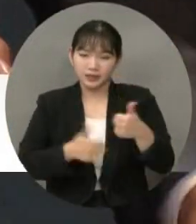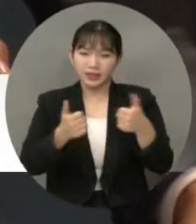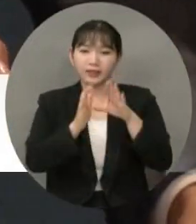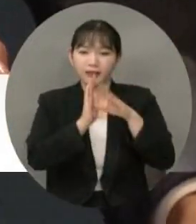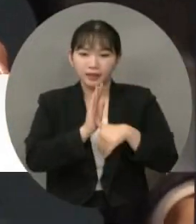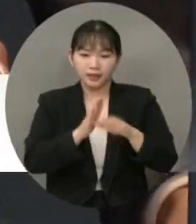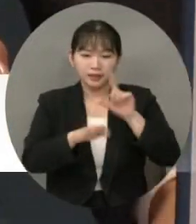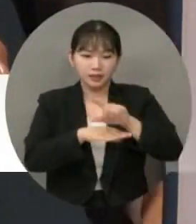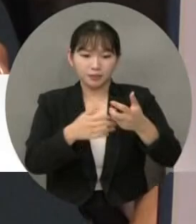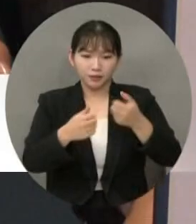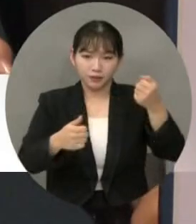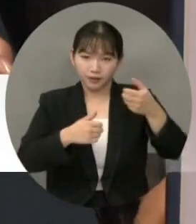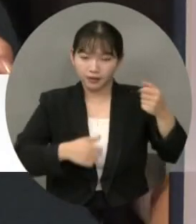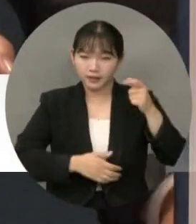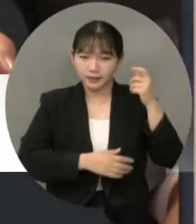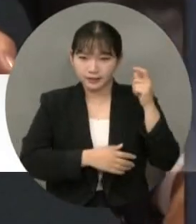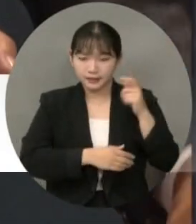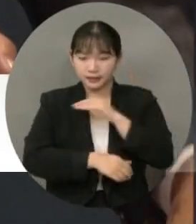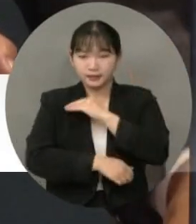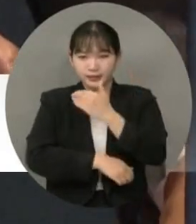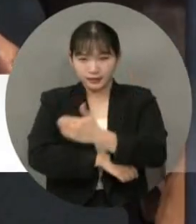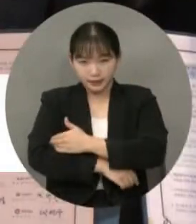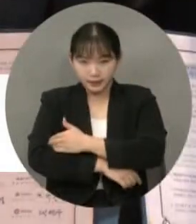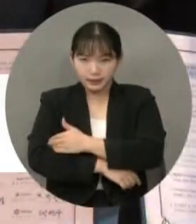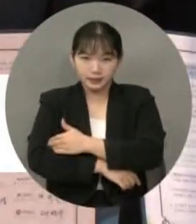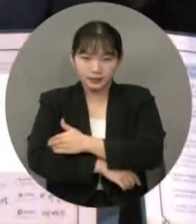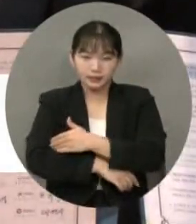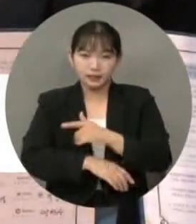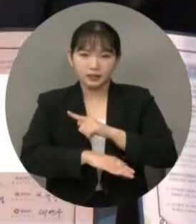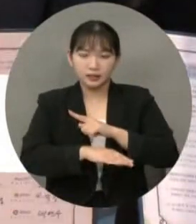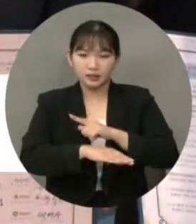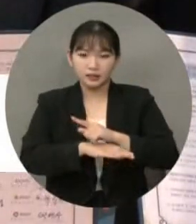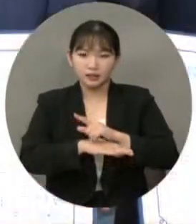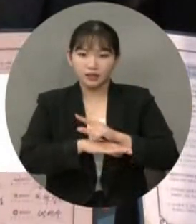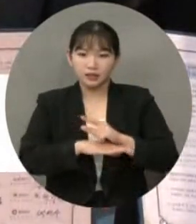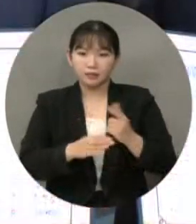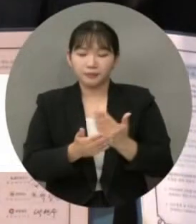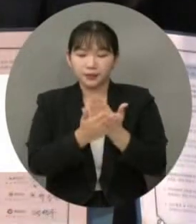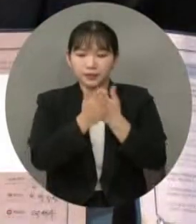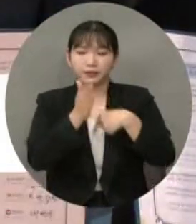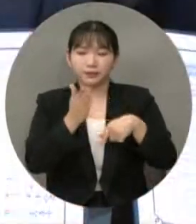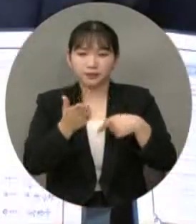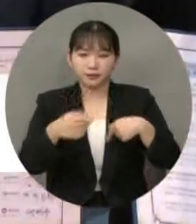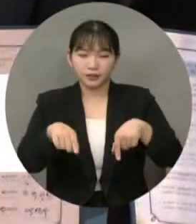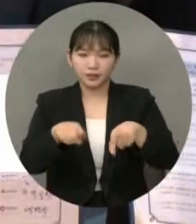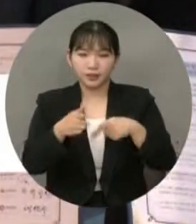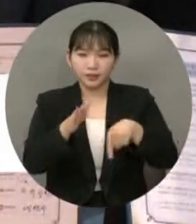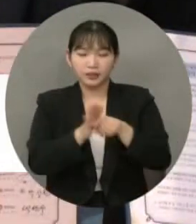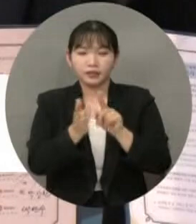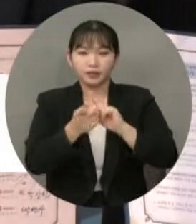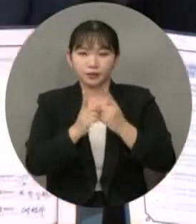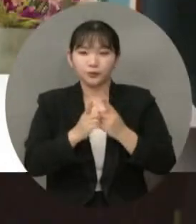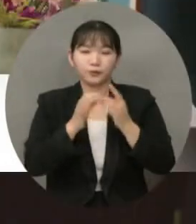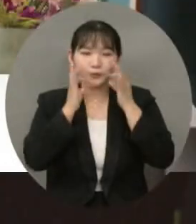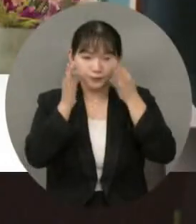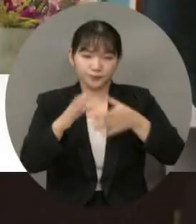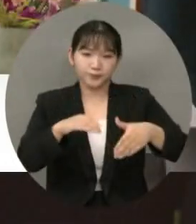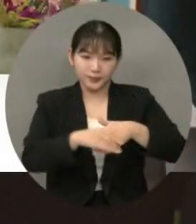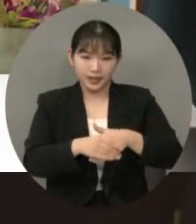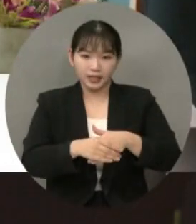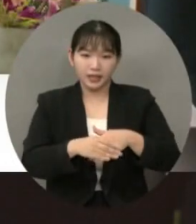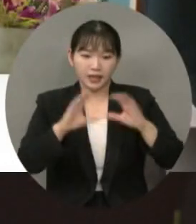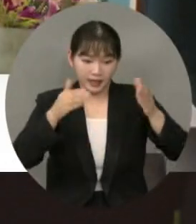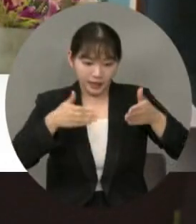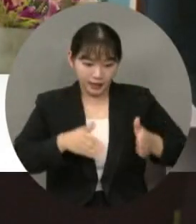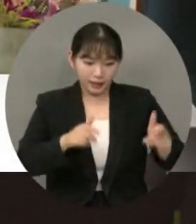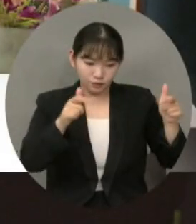지방 분권 강화와 지역 균형 발전을 위해 공동 노력하기로 합의했습니다. 8개 시도는 지역의 저출생, 지방 소멸